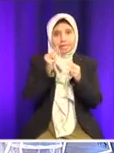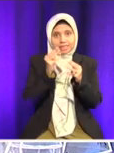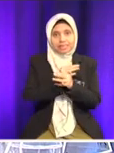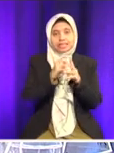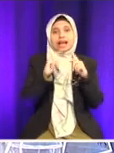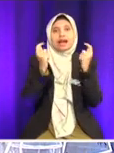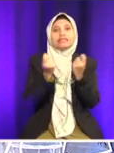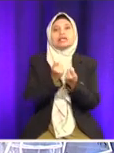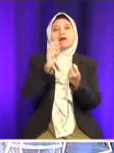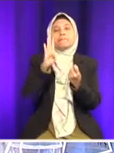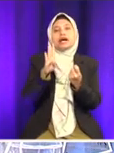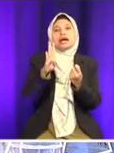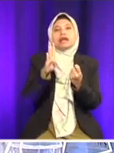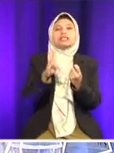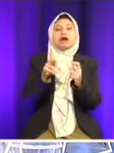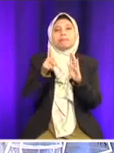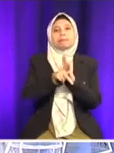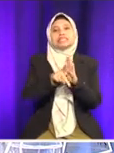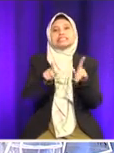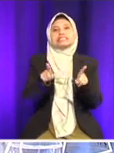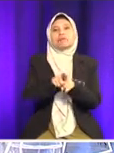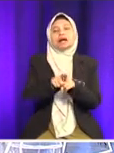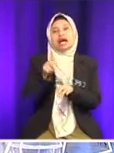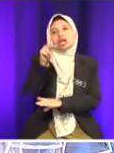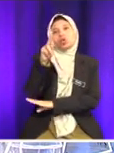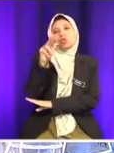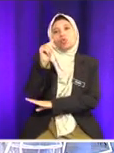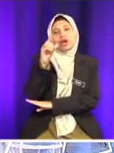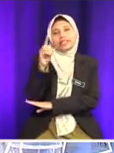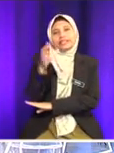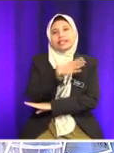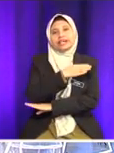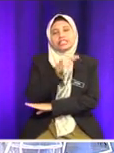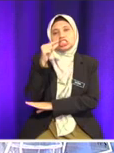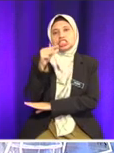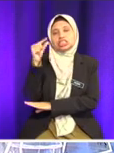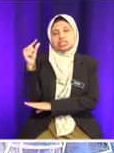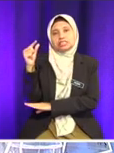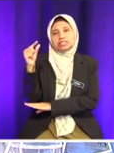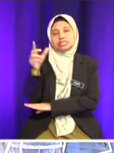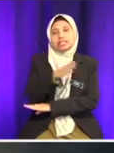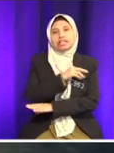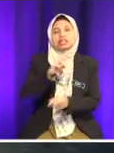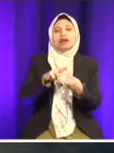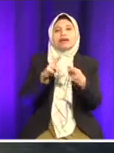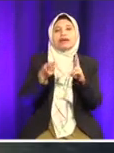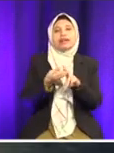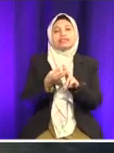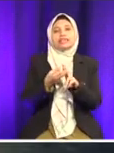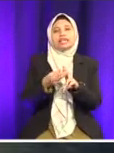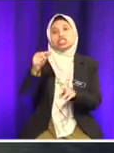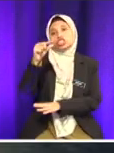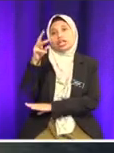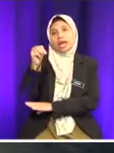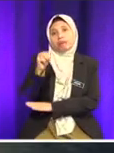hari ini yaitu fungsi dan persamaan kuadrat X dengan geogebra dan saya bersama ceguh Hadi dan juga raka-rekan di Google mixer